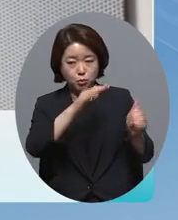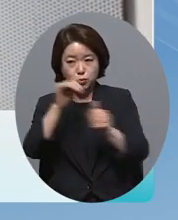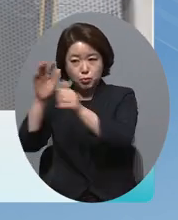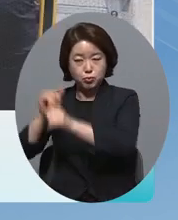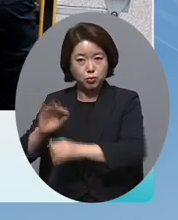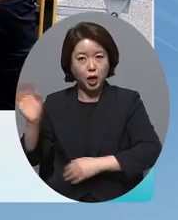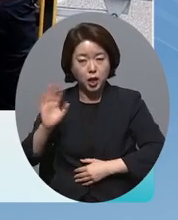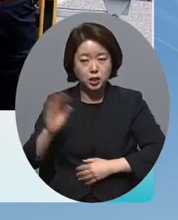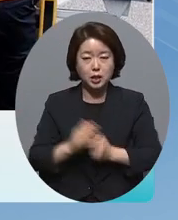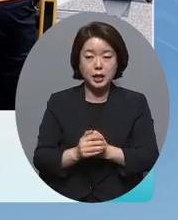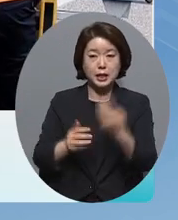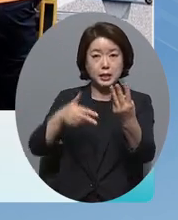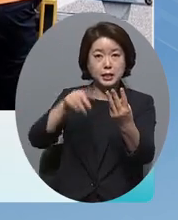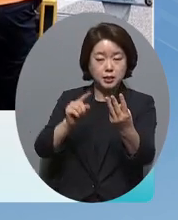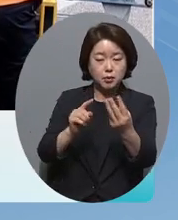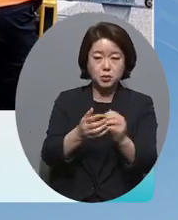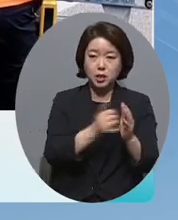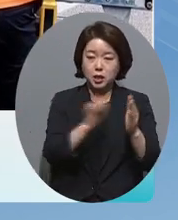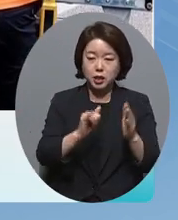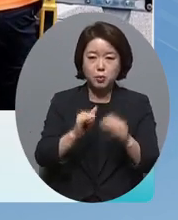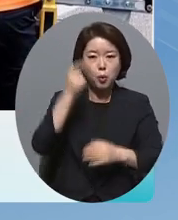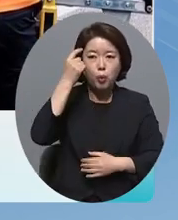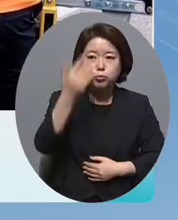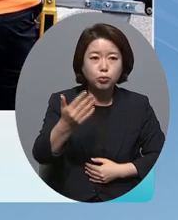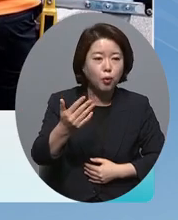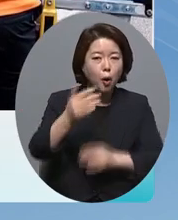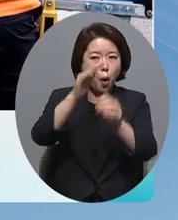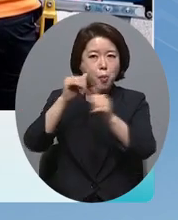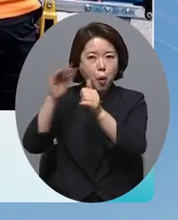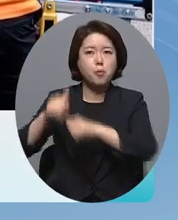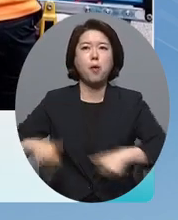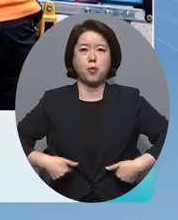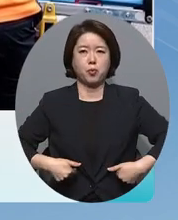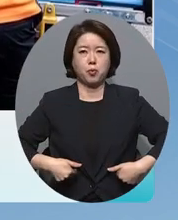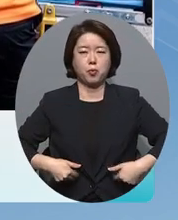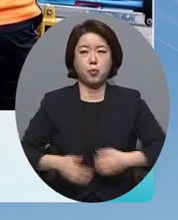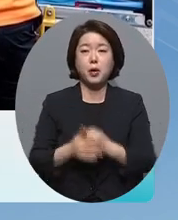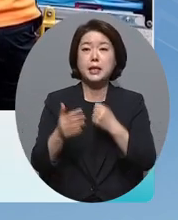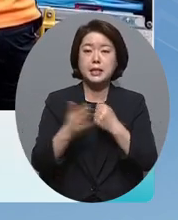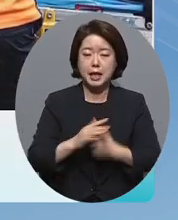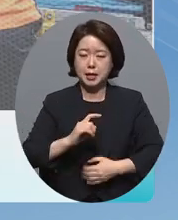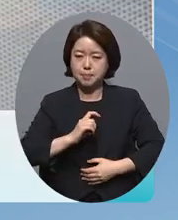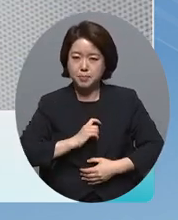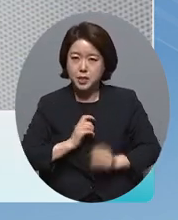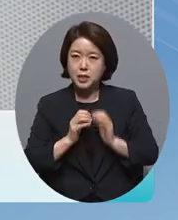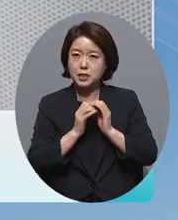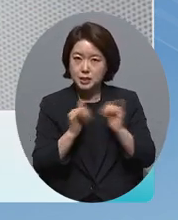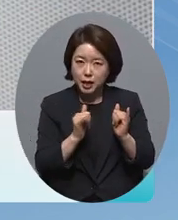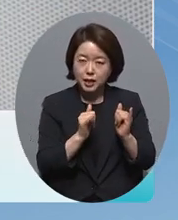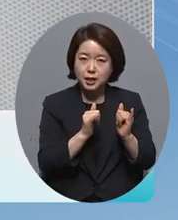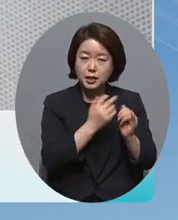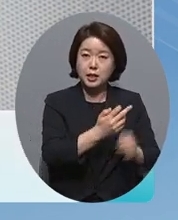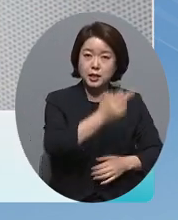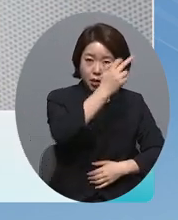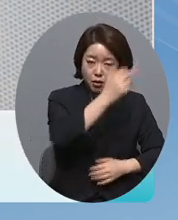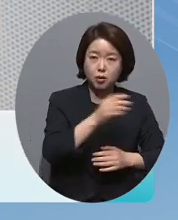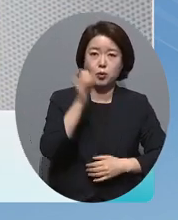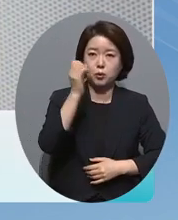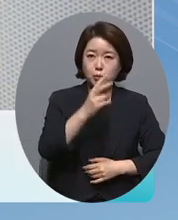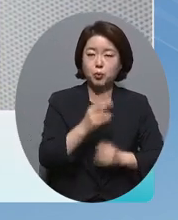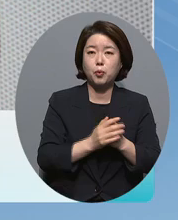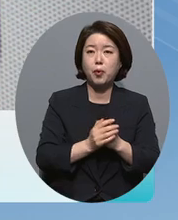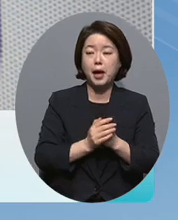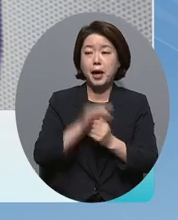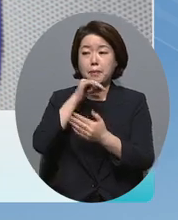제 3자인 뭐 가족에 대한 이야기도 좀 들어볼 필요가 있겠다 그렇게 해서 피의자인 친형과